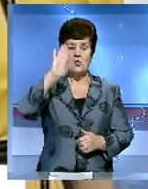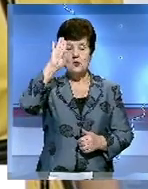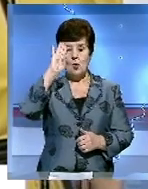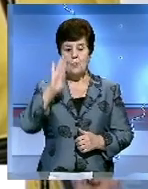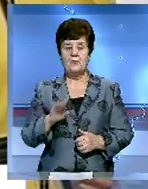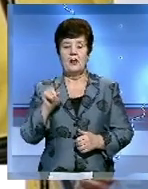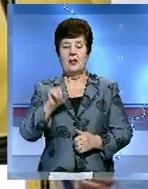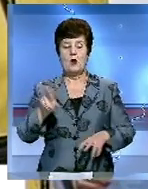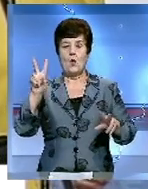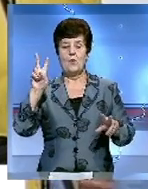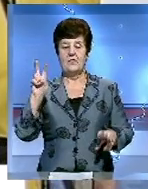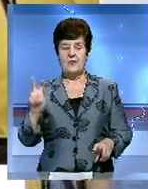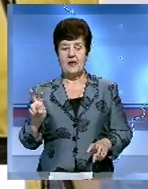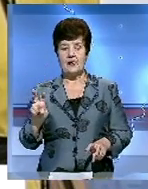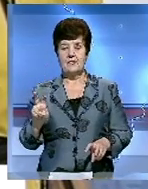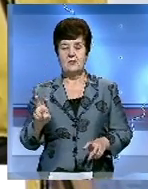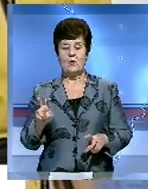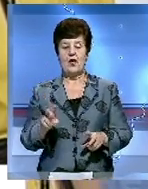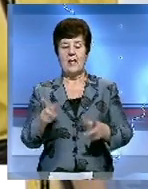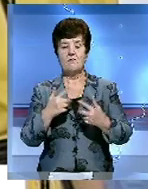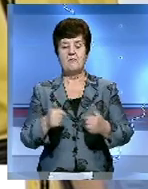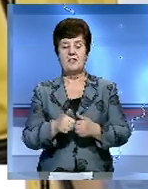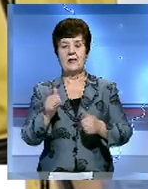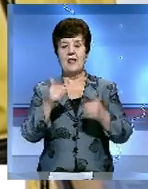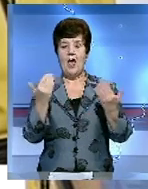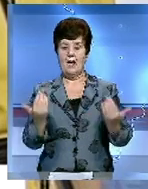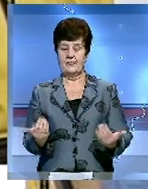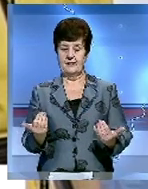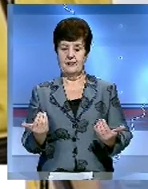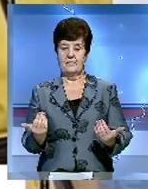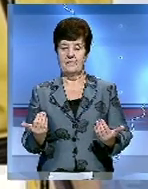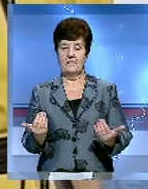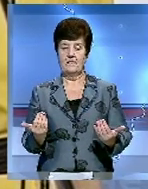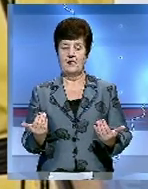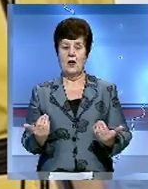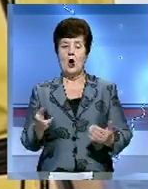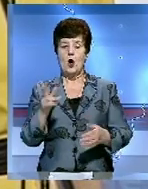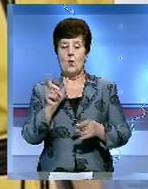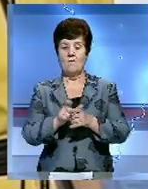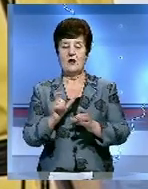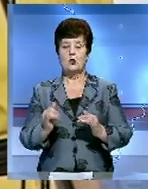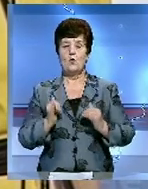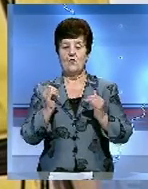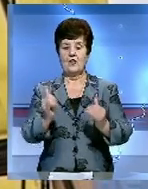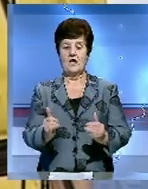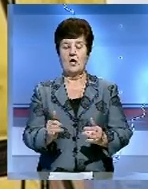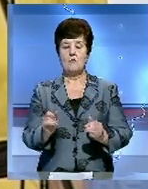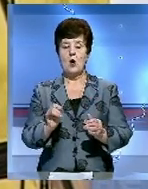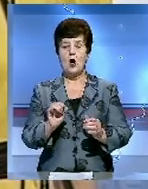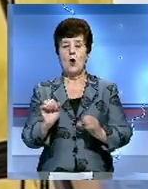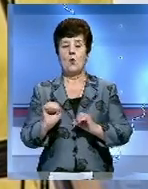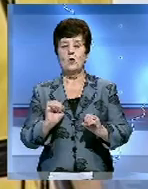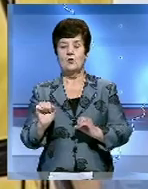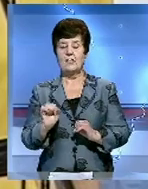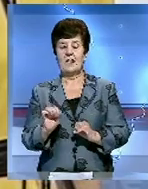contextul evenimentului de astăzi, cuvânt oferim coordonatoarei rezidente